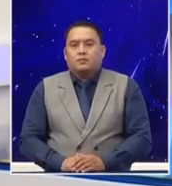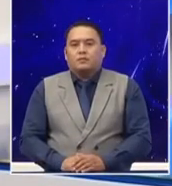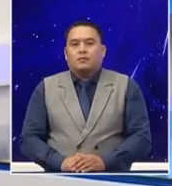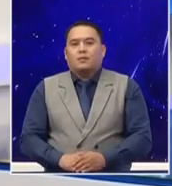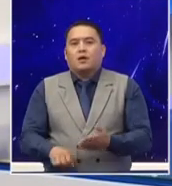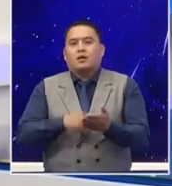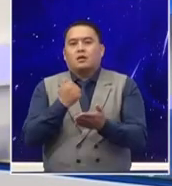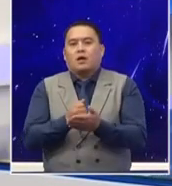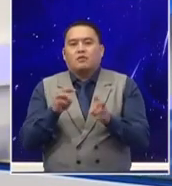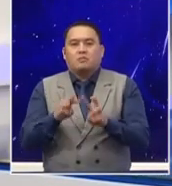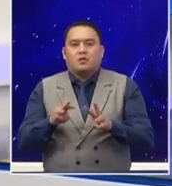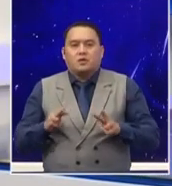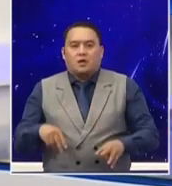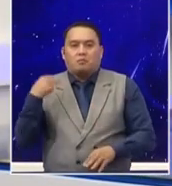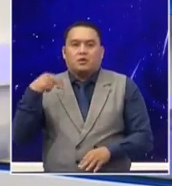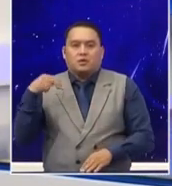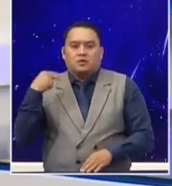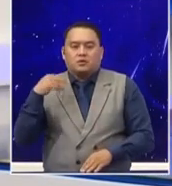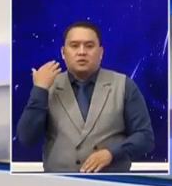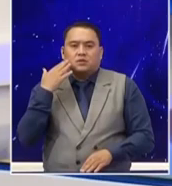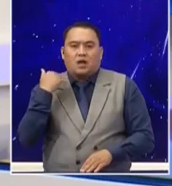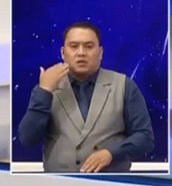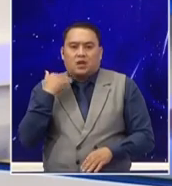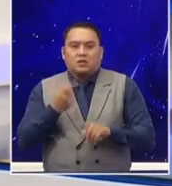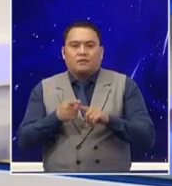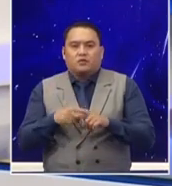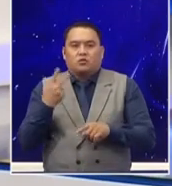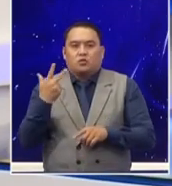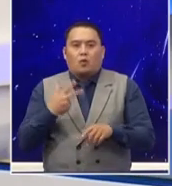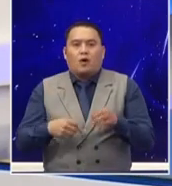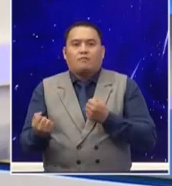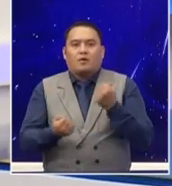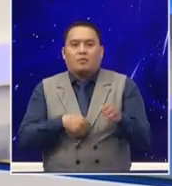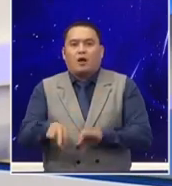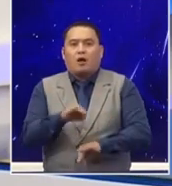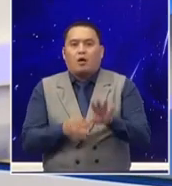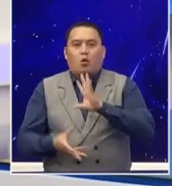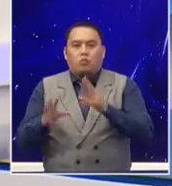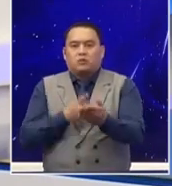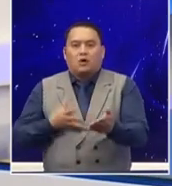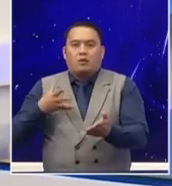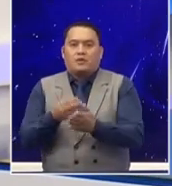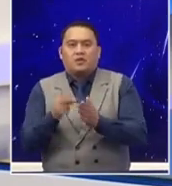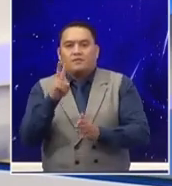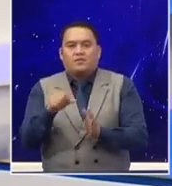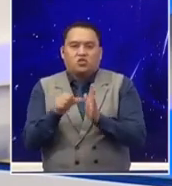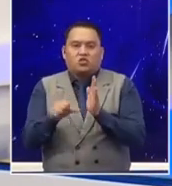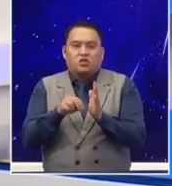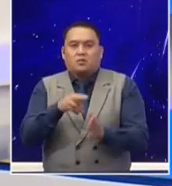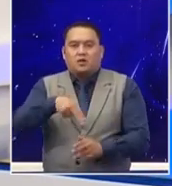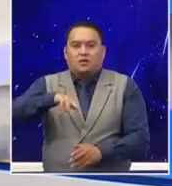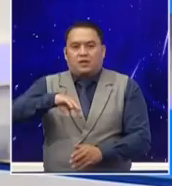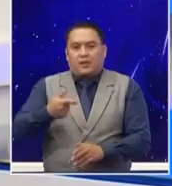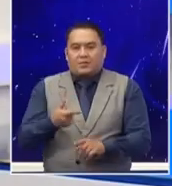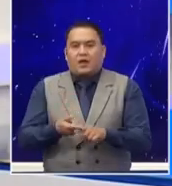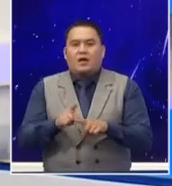Премьер-министр Казахстана и президент Татарстана дали старт 3 автомобильным проектам. Общий объем инвестиций превышает 260